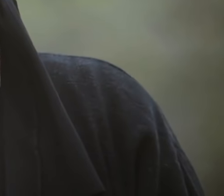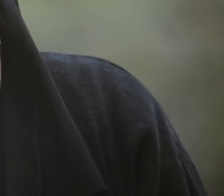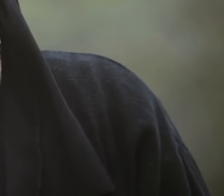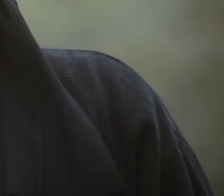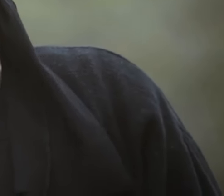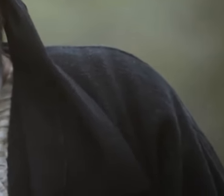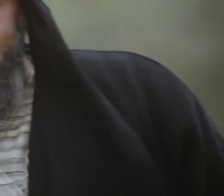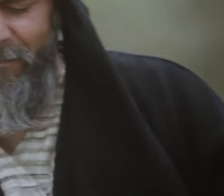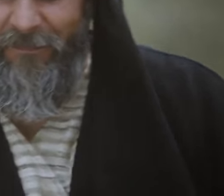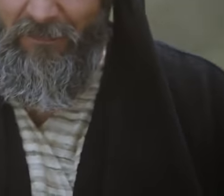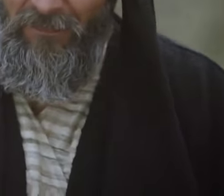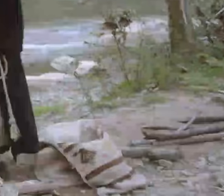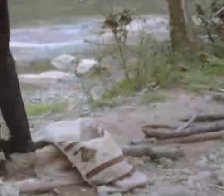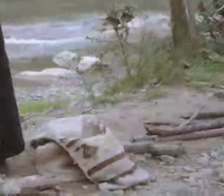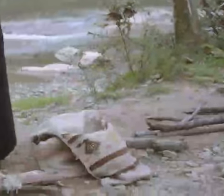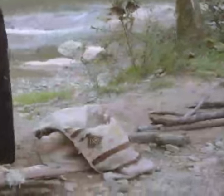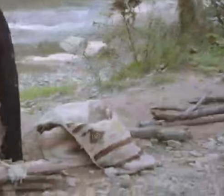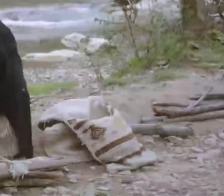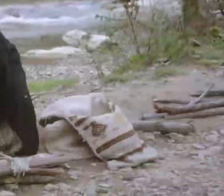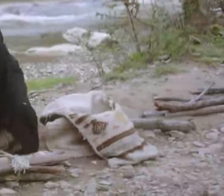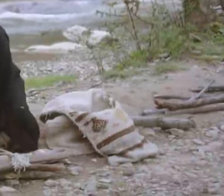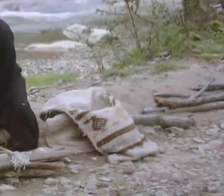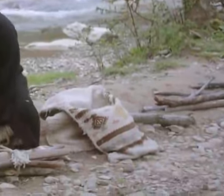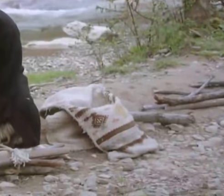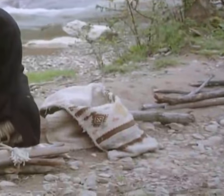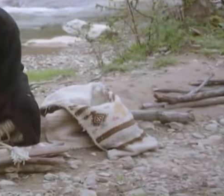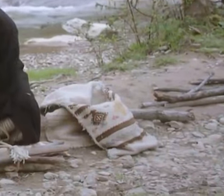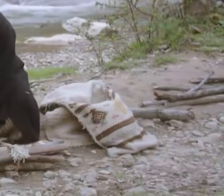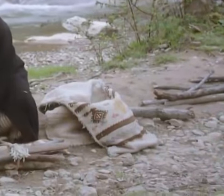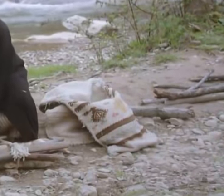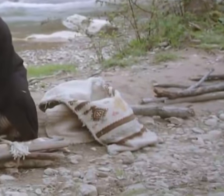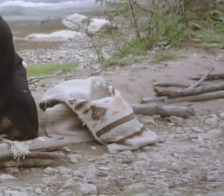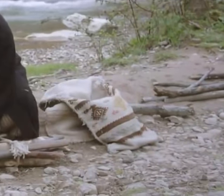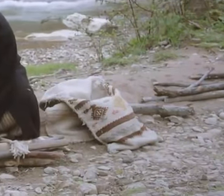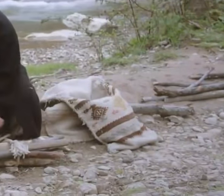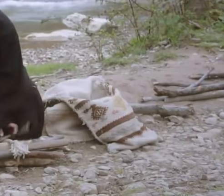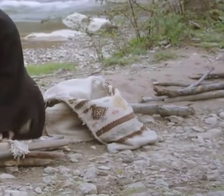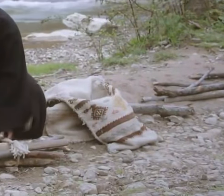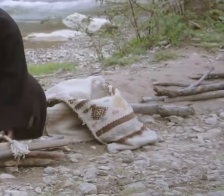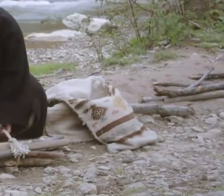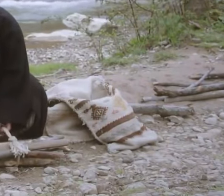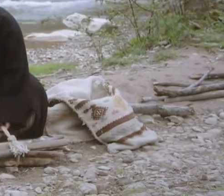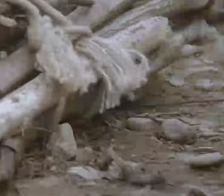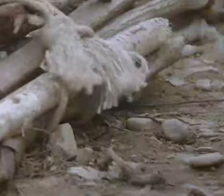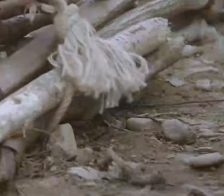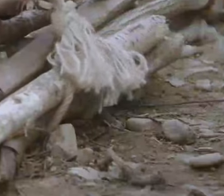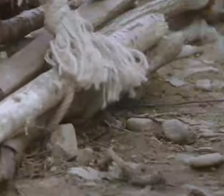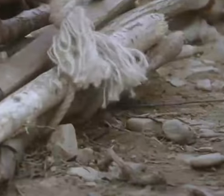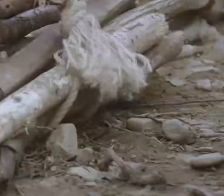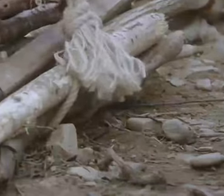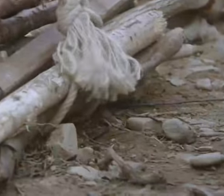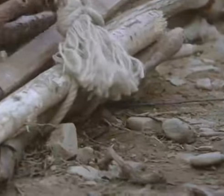Bir süre öylece durup bekledi, ardından yere çöktü ve eğri dağlardan birini alıp iple bağlı destedekilerin yanına